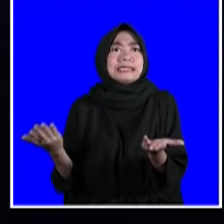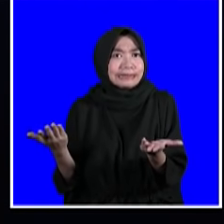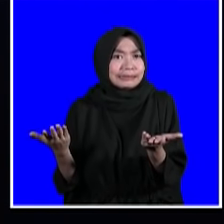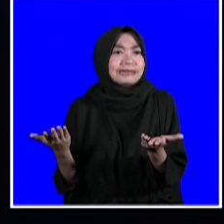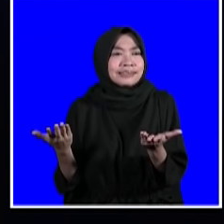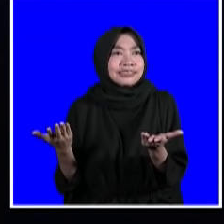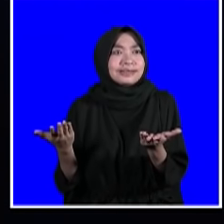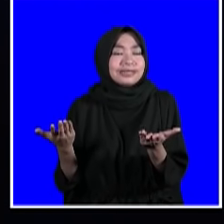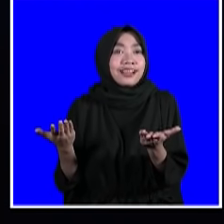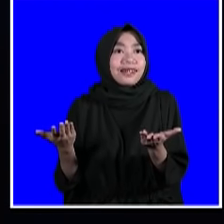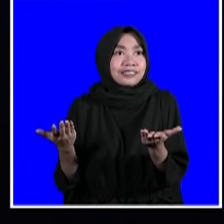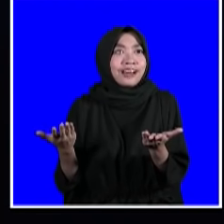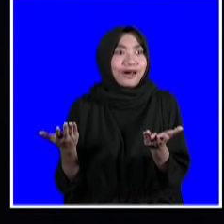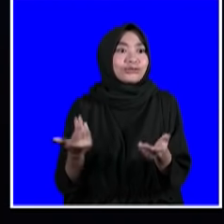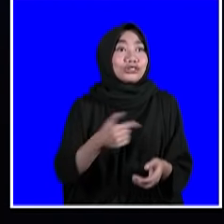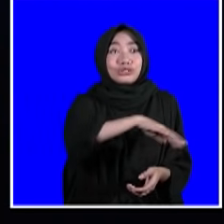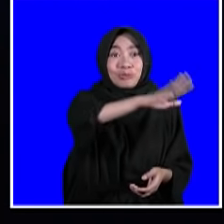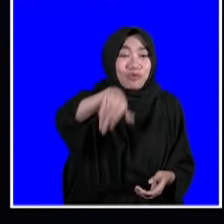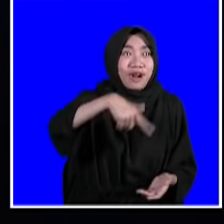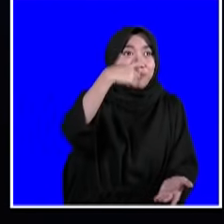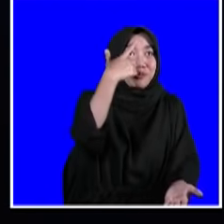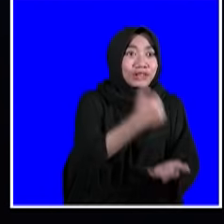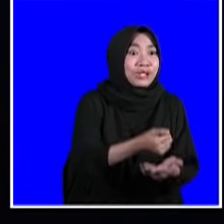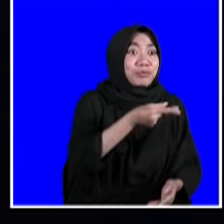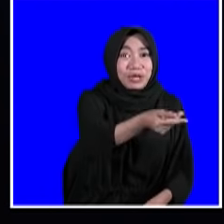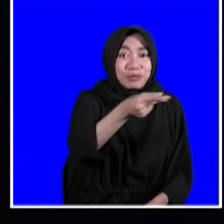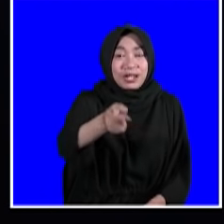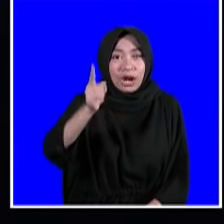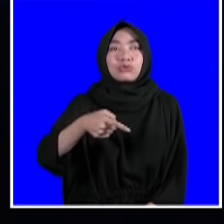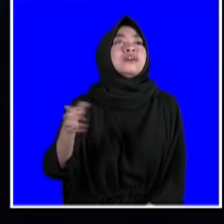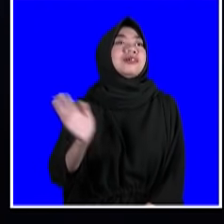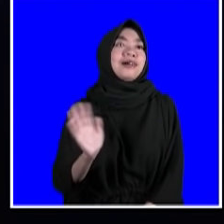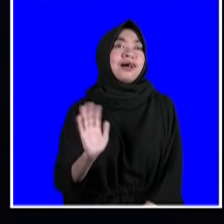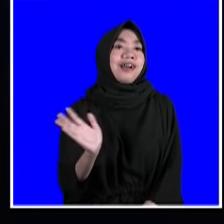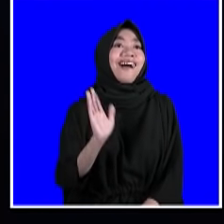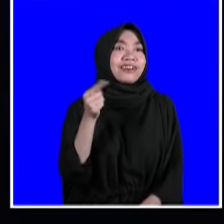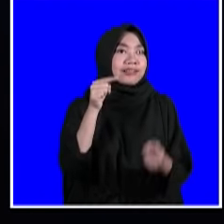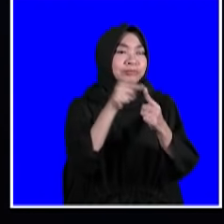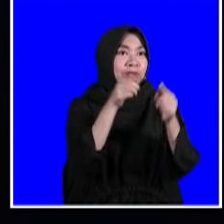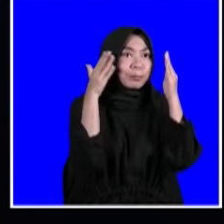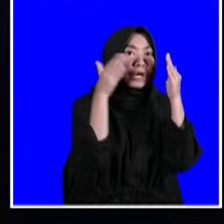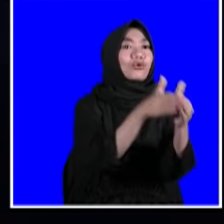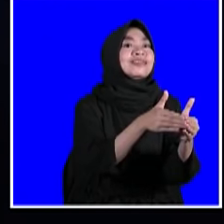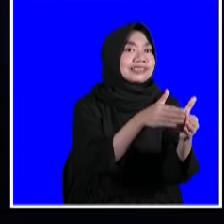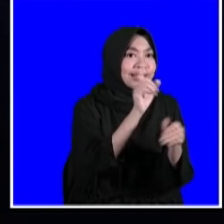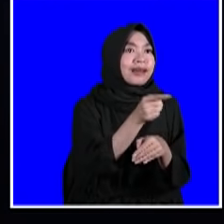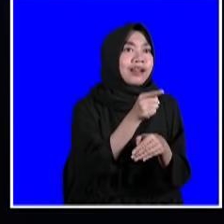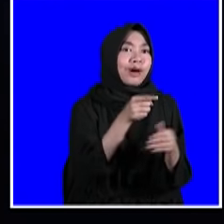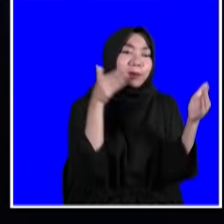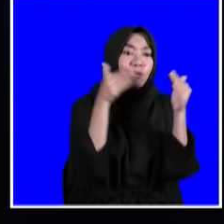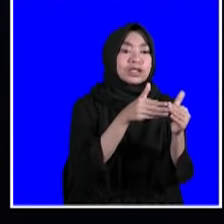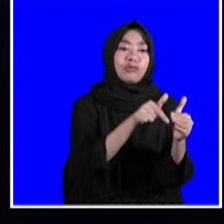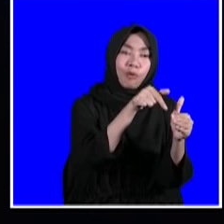tidak semuanya yang penting itu pun juga harus dibayar. Makanya ada prioritas, termasuk di dalam daftar belanja